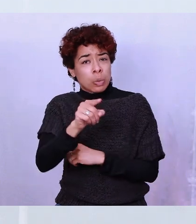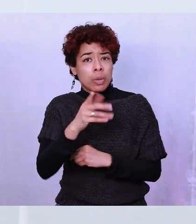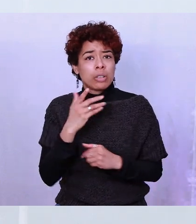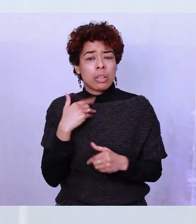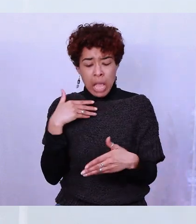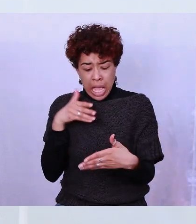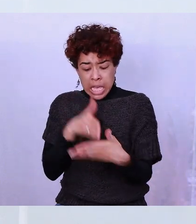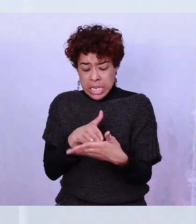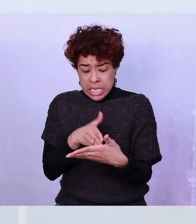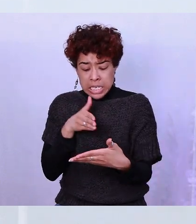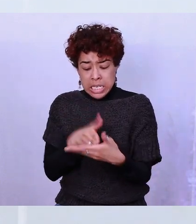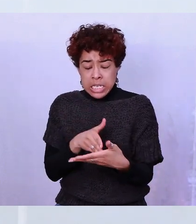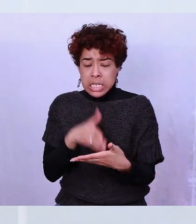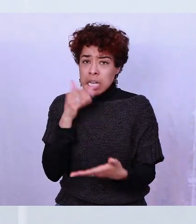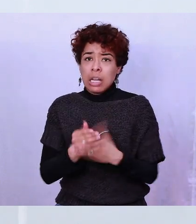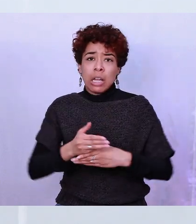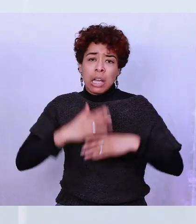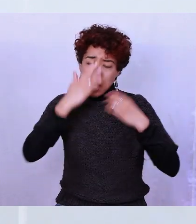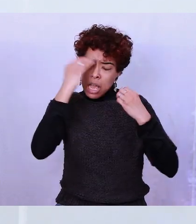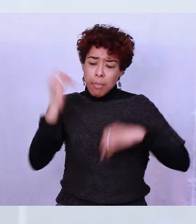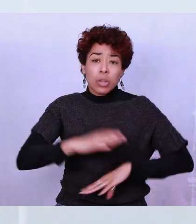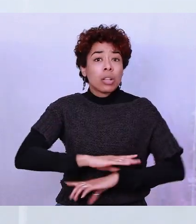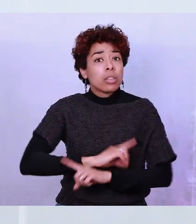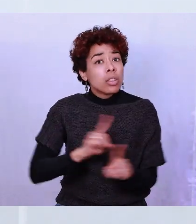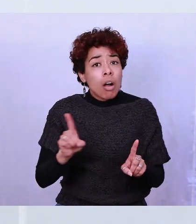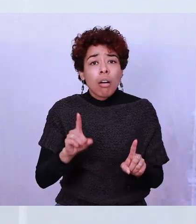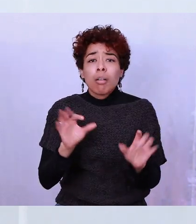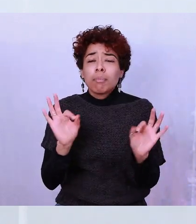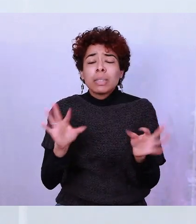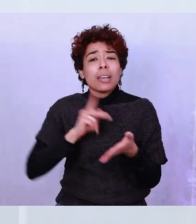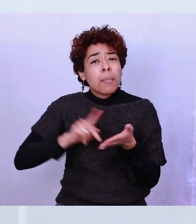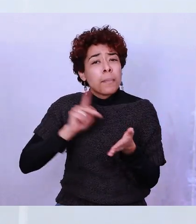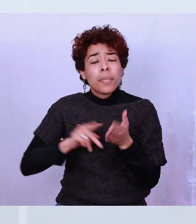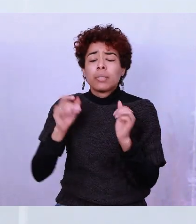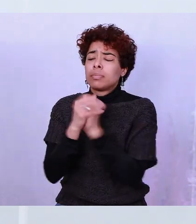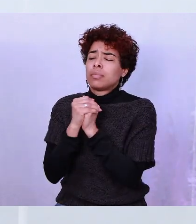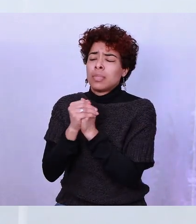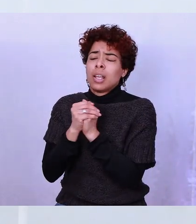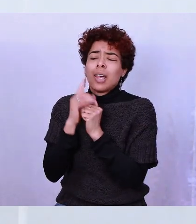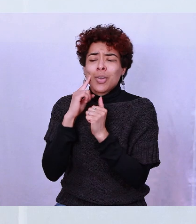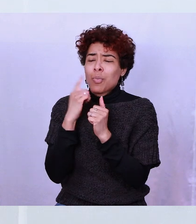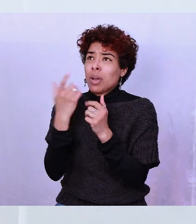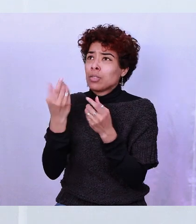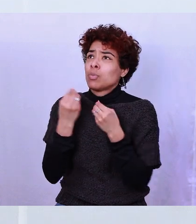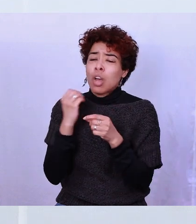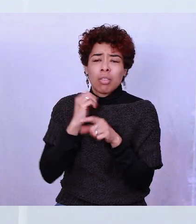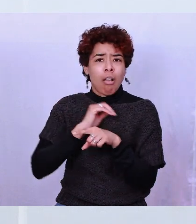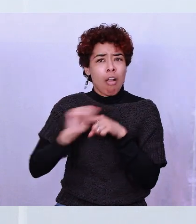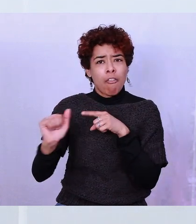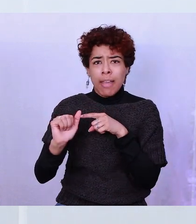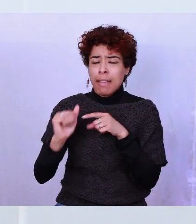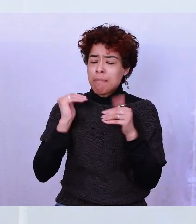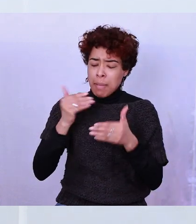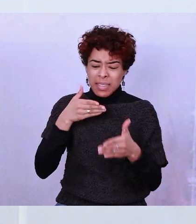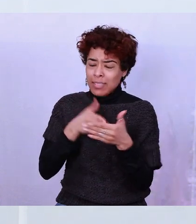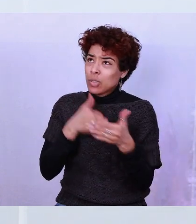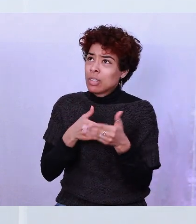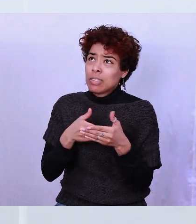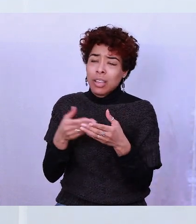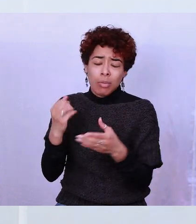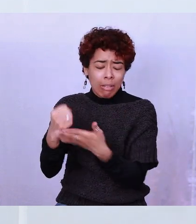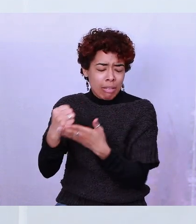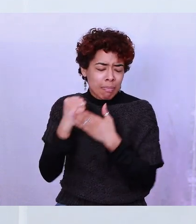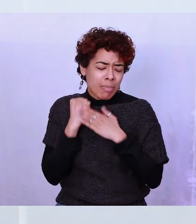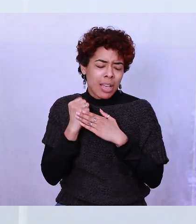ce que tu vis en ce moment, mais comme Paul, que tu puisses prier à dire Seigneur, que je continue à faire ton œuvre, quelles que soient les difficultés, quels que soient